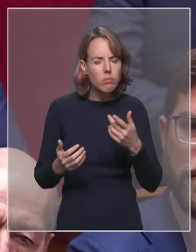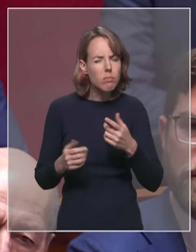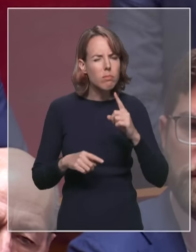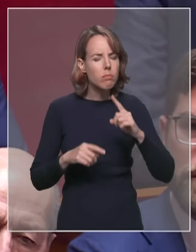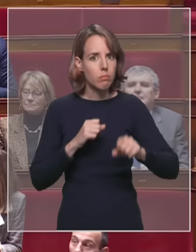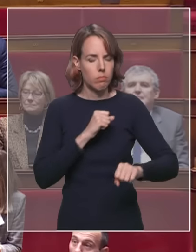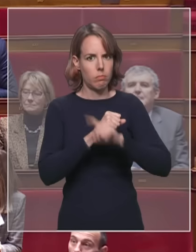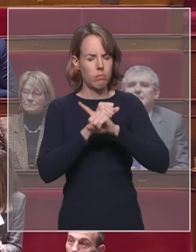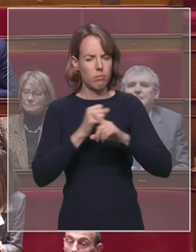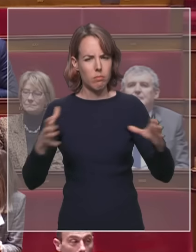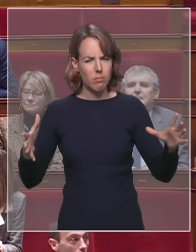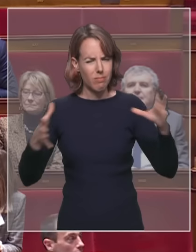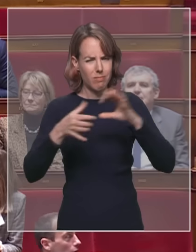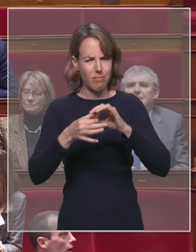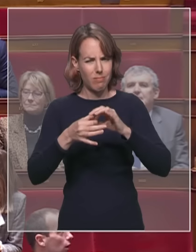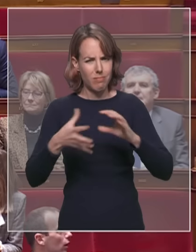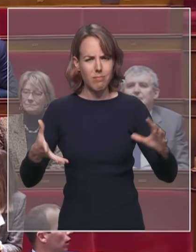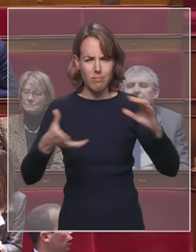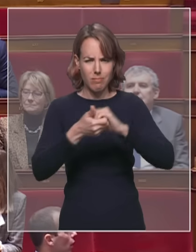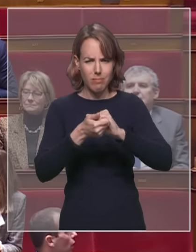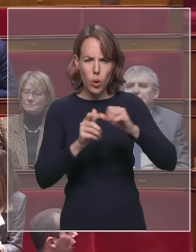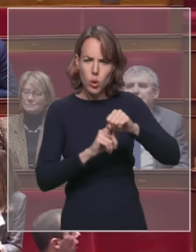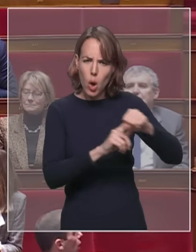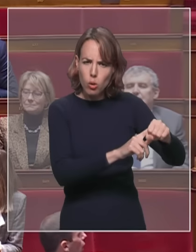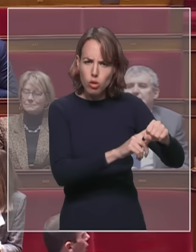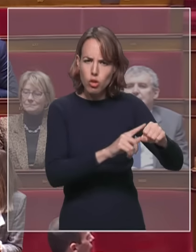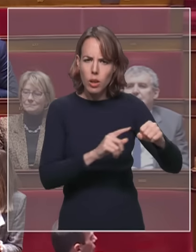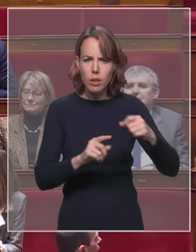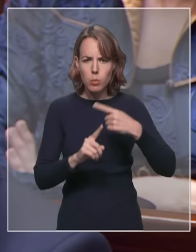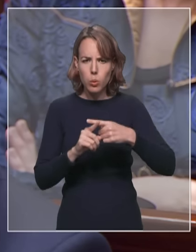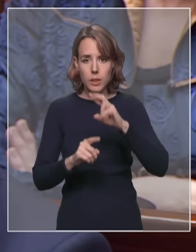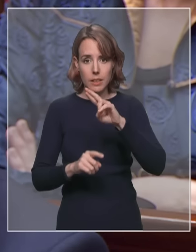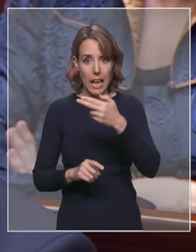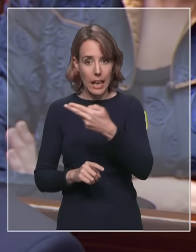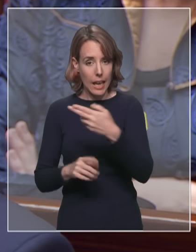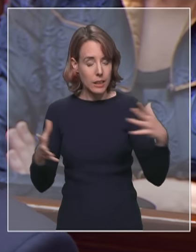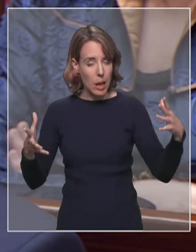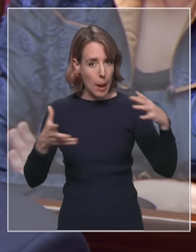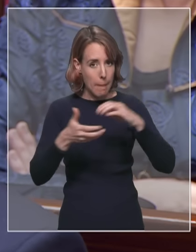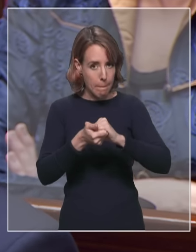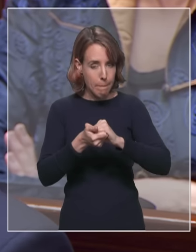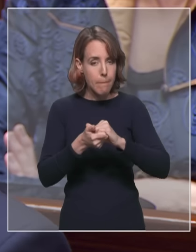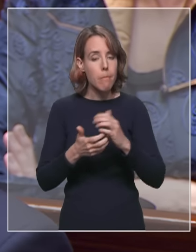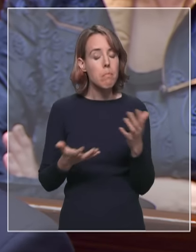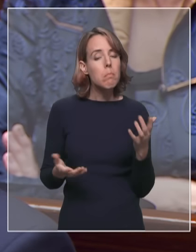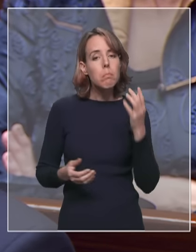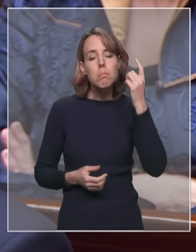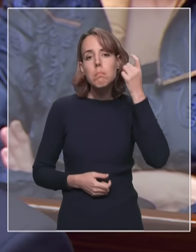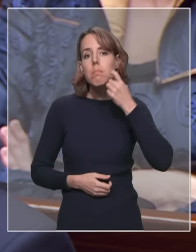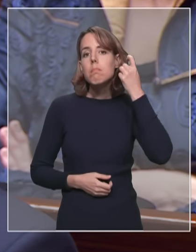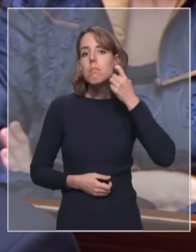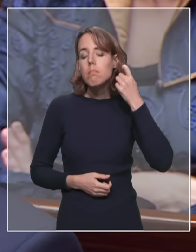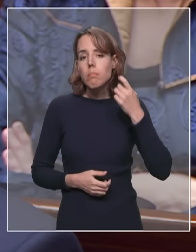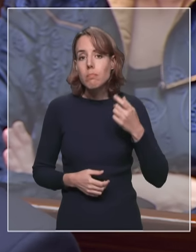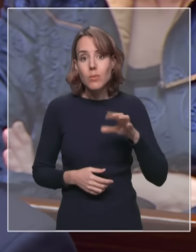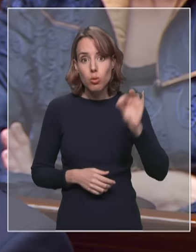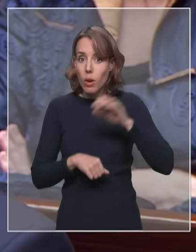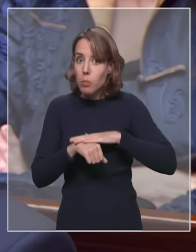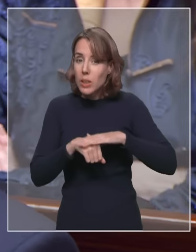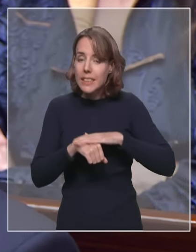entre le Rassemblement national et la gauche. Un choix politique, sans doute, mais qui a profondément choqué les